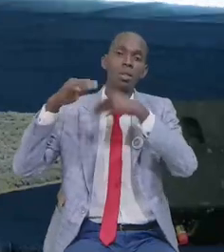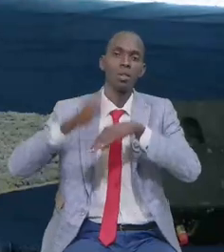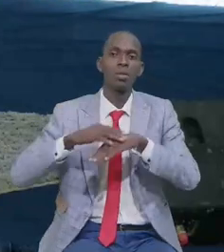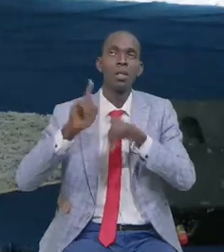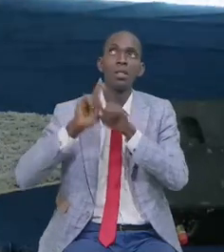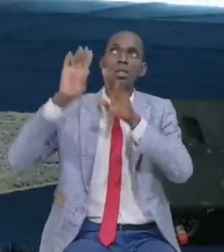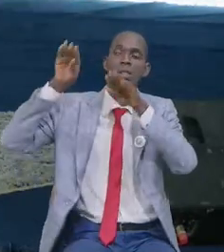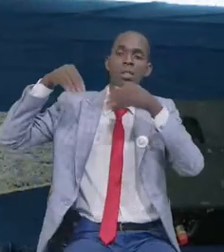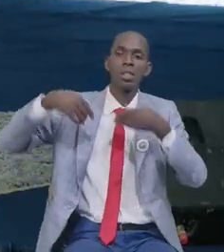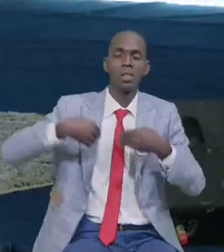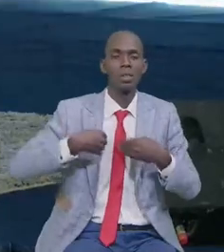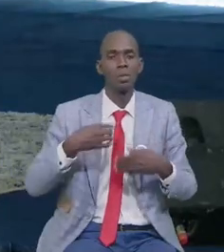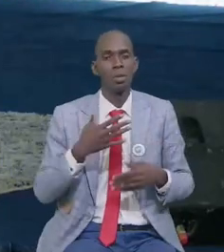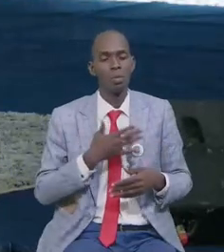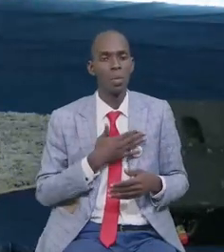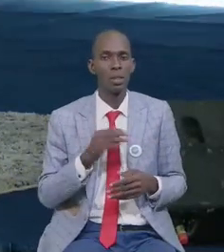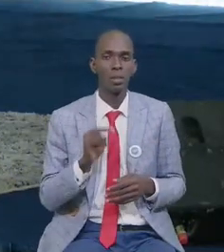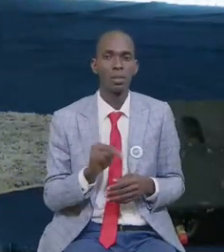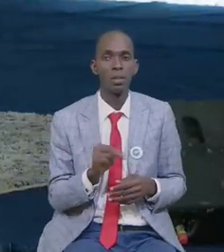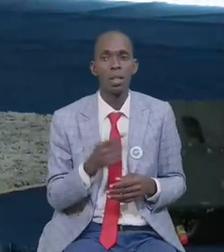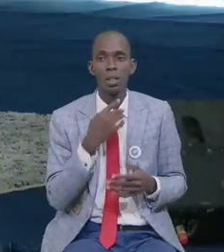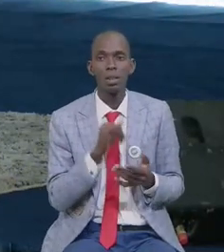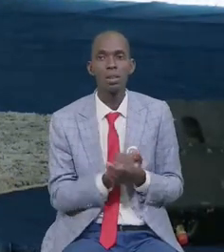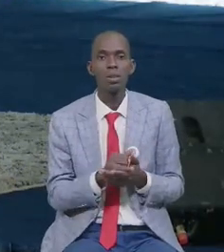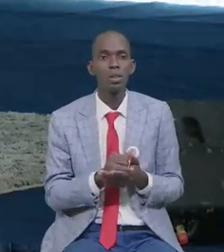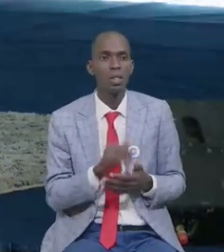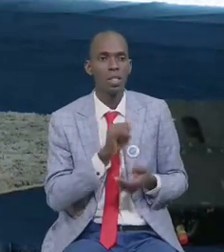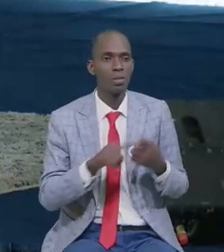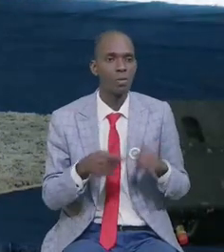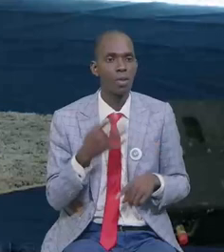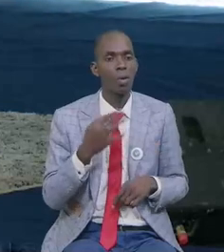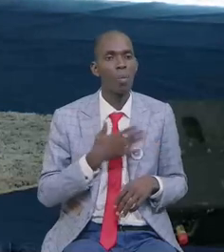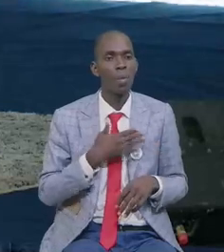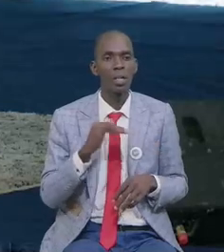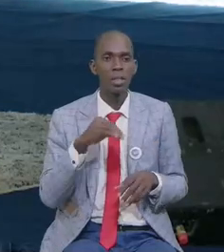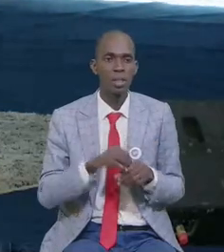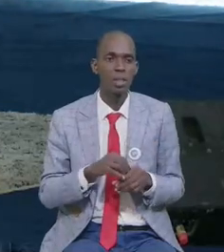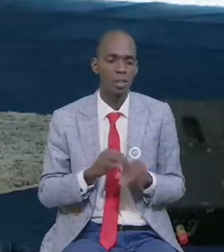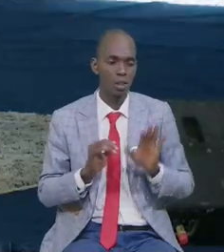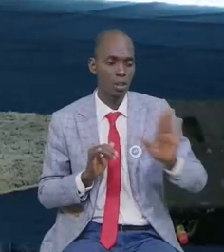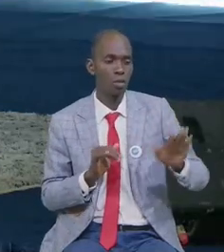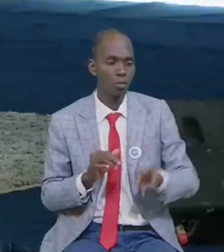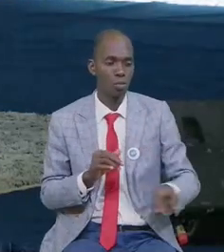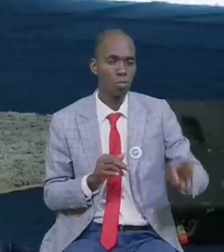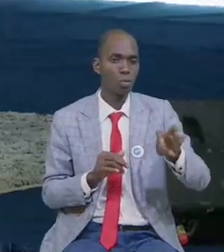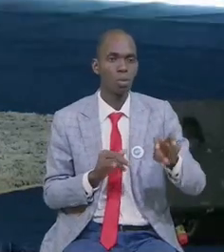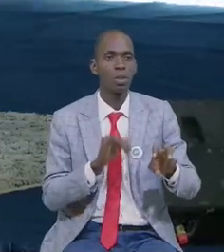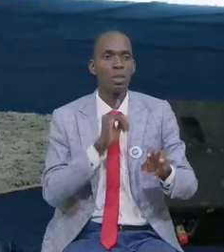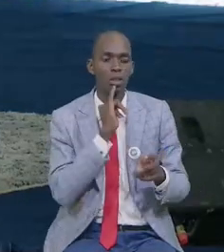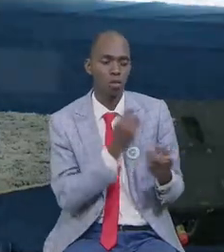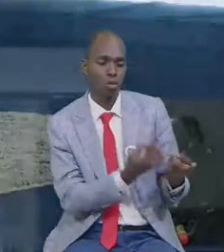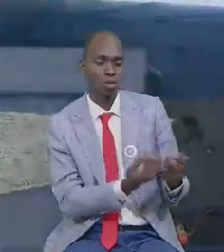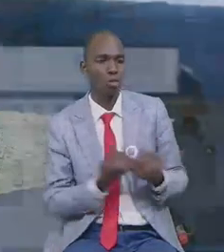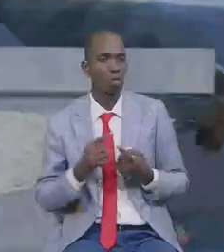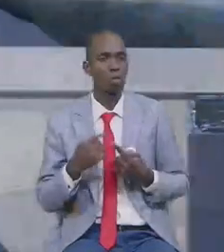pourvoit à mes besoins. Et un de mes amis est arrivé de voyage chez moi et je n'ai rien